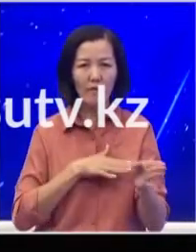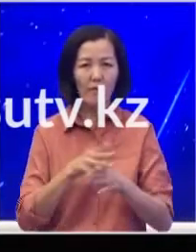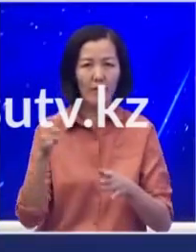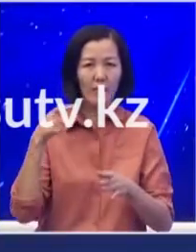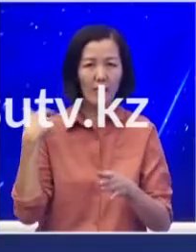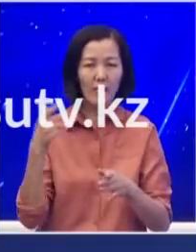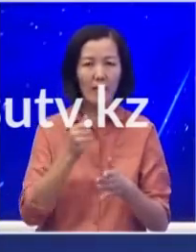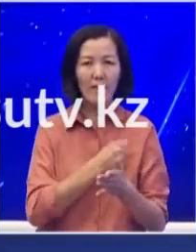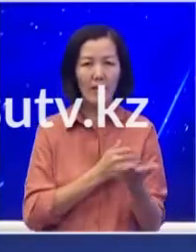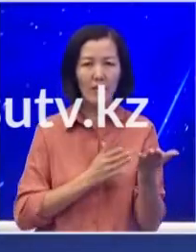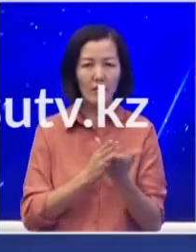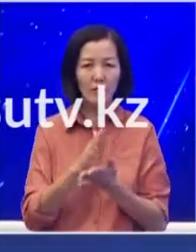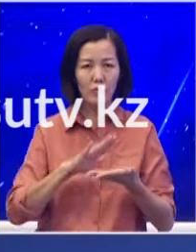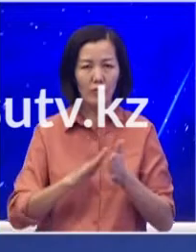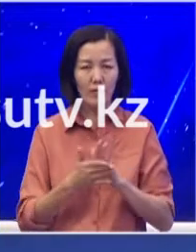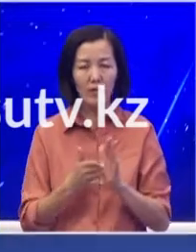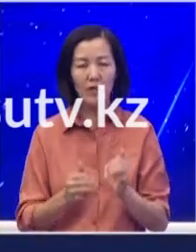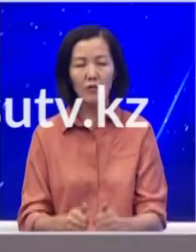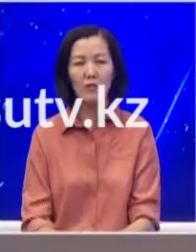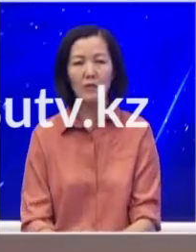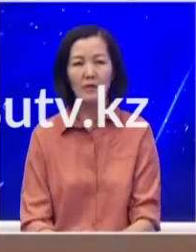и военнослужащие по контракту.